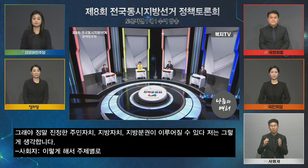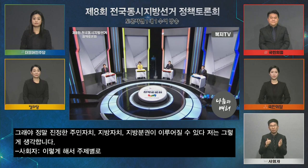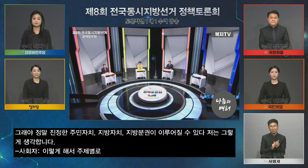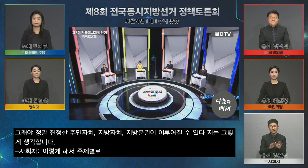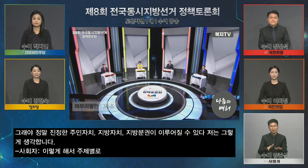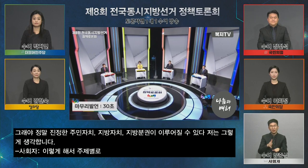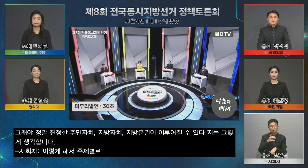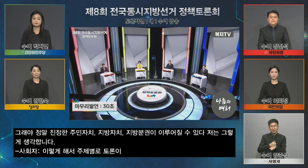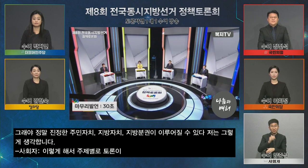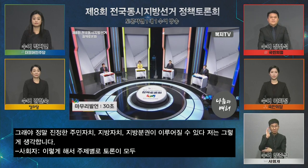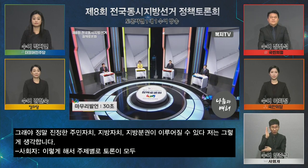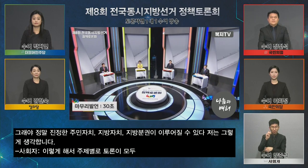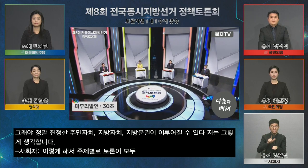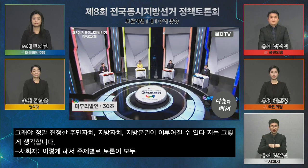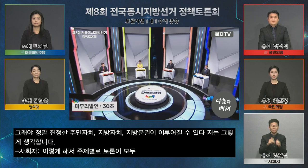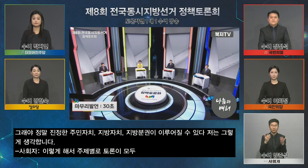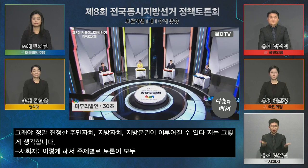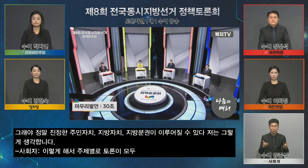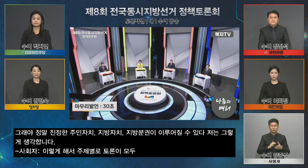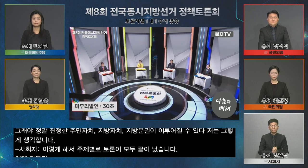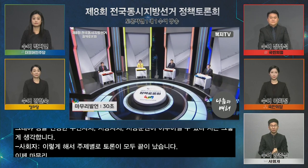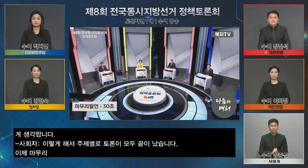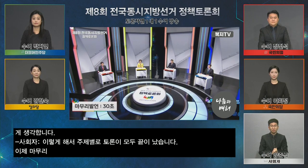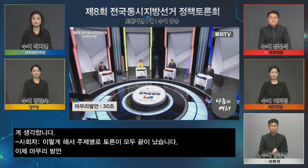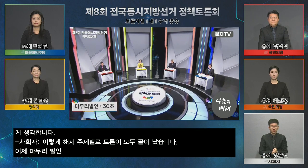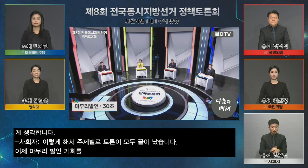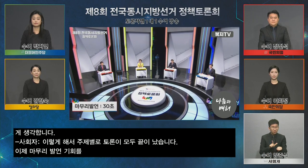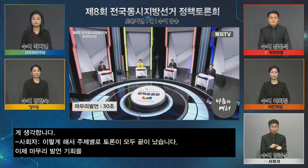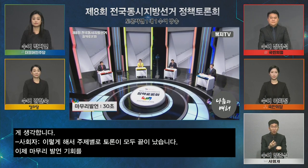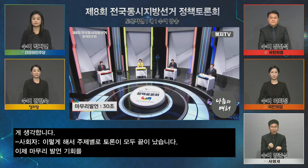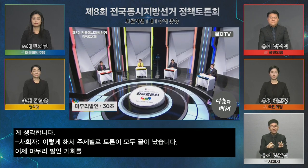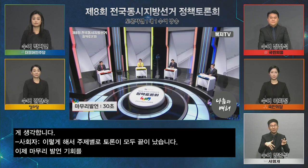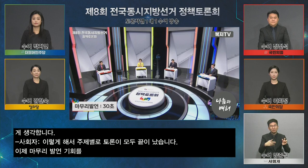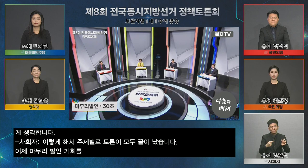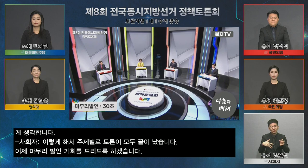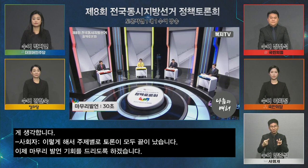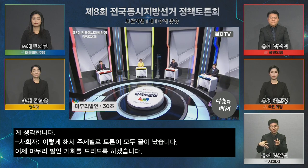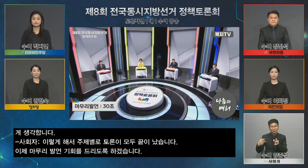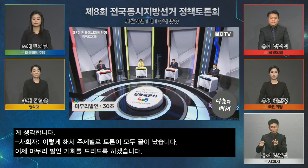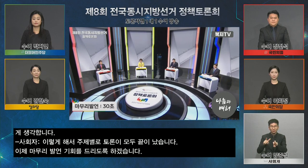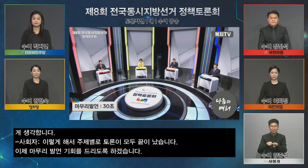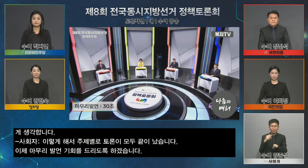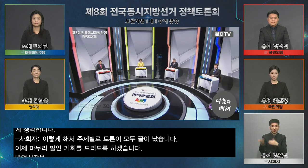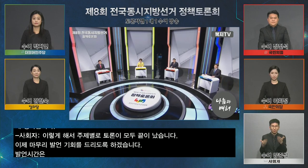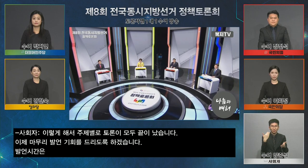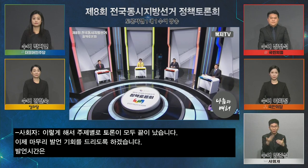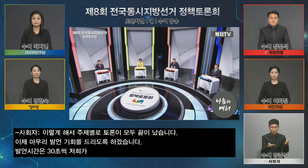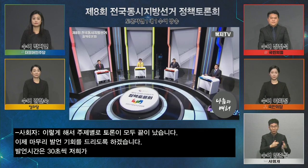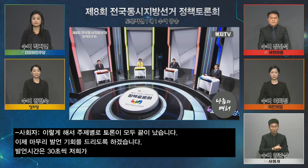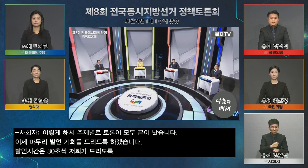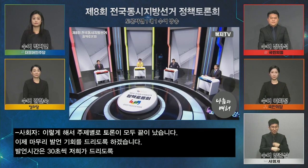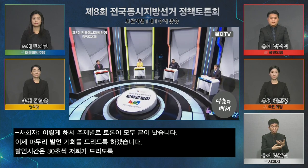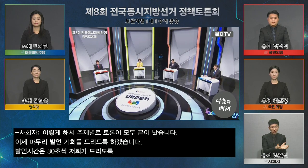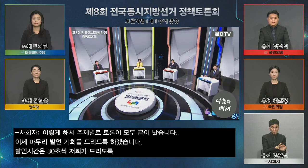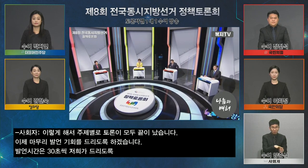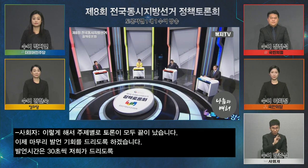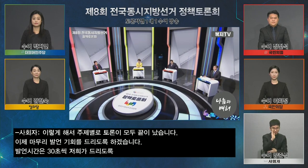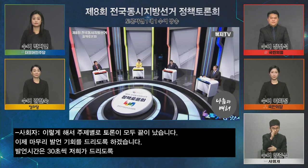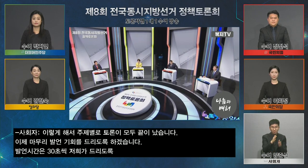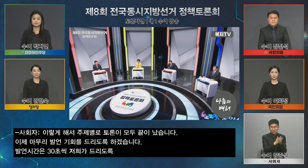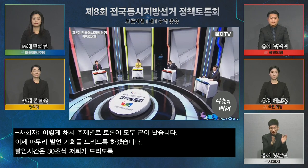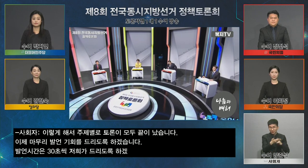마무리 발언 기회를 드리도록 하겠습니다. 발언 시간은 30초씩 저희가 드리도록 하겠습니다. 더불어민주당 이해식